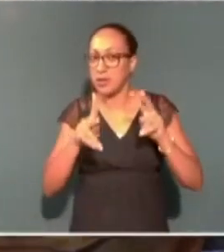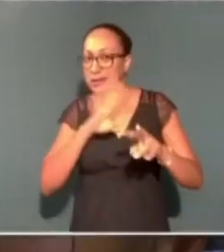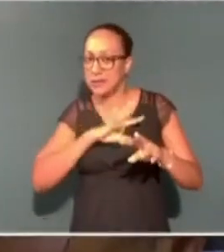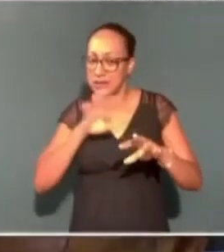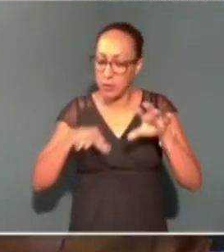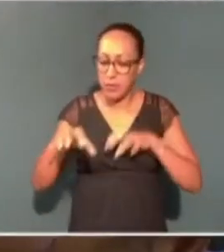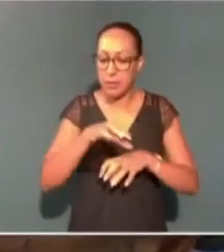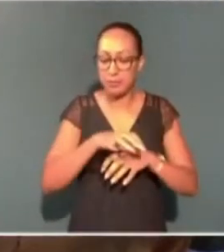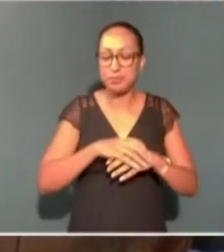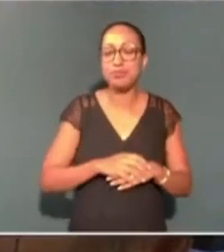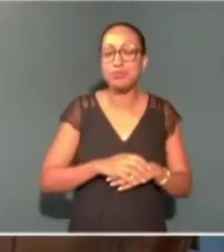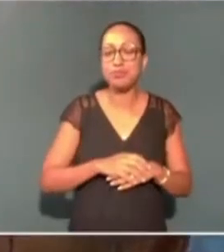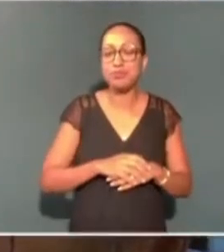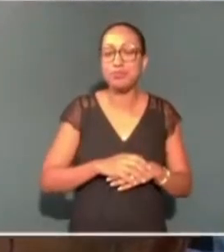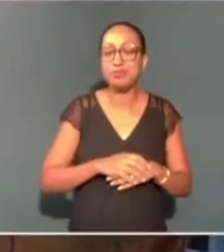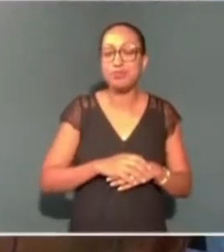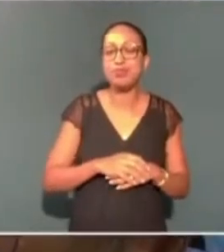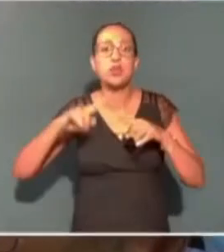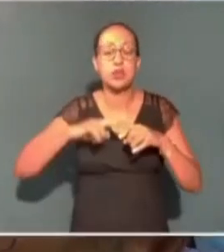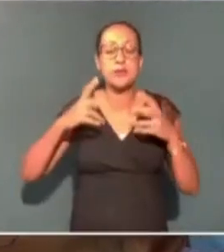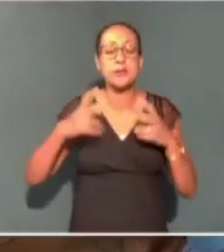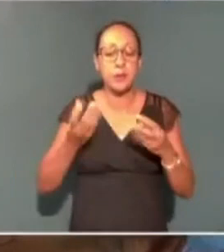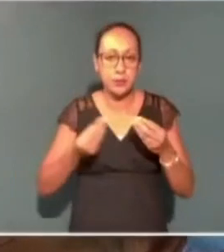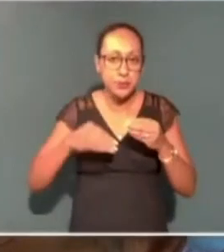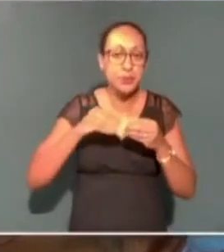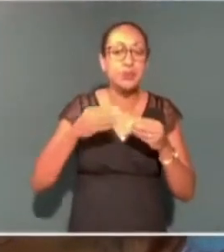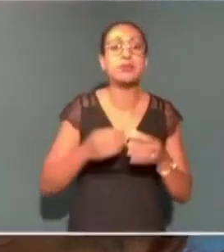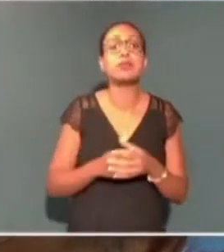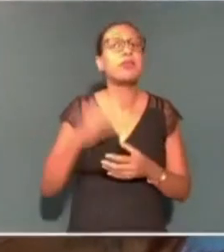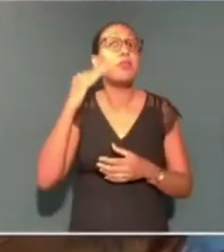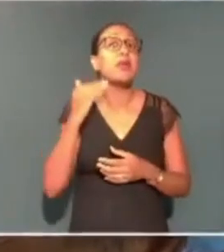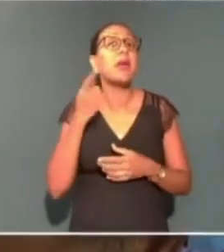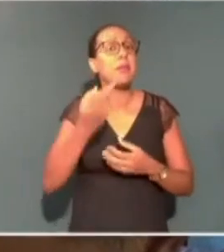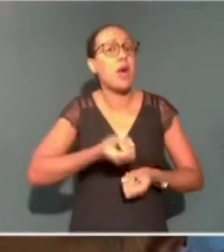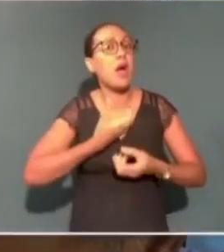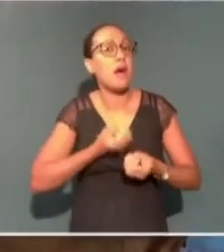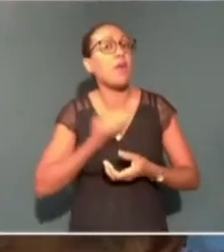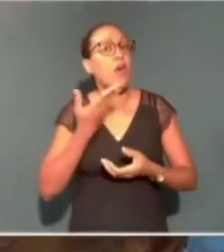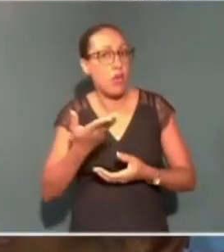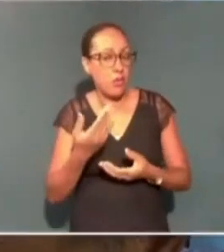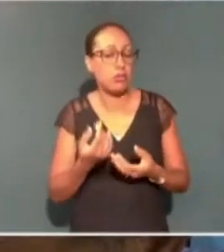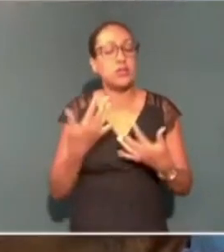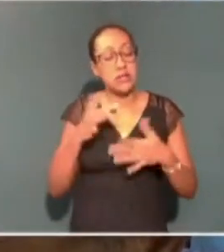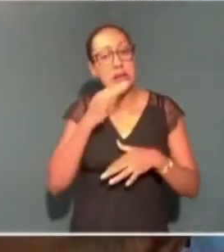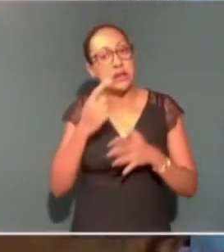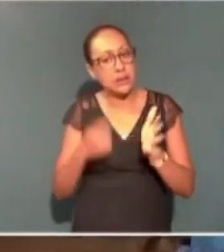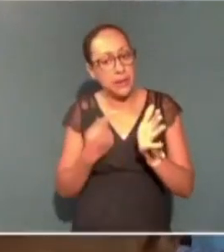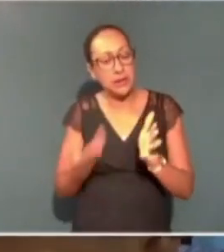Il y a un autre point sur lequel je veux insister, ça a été dit par madame qui a fait le rapport.